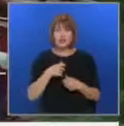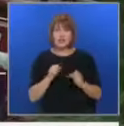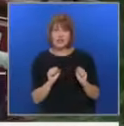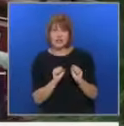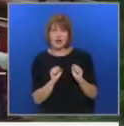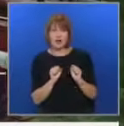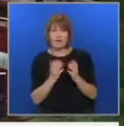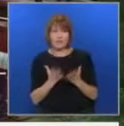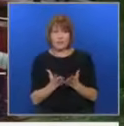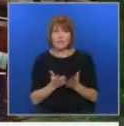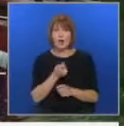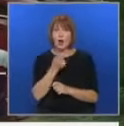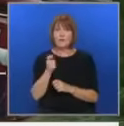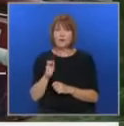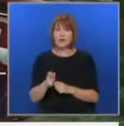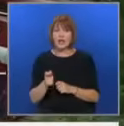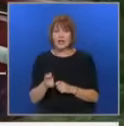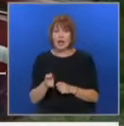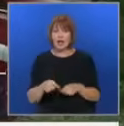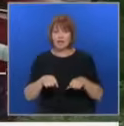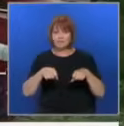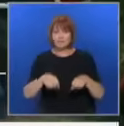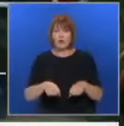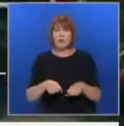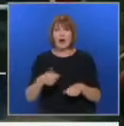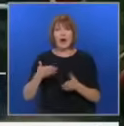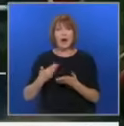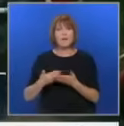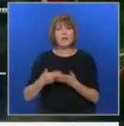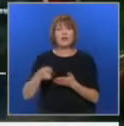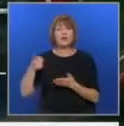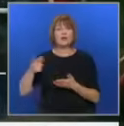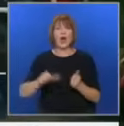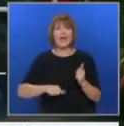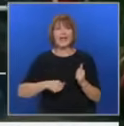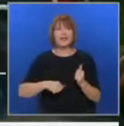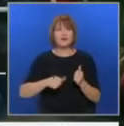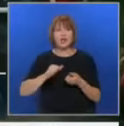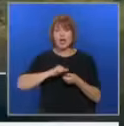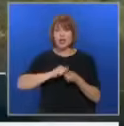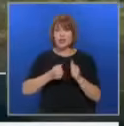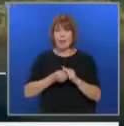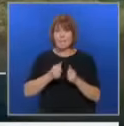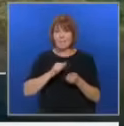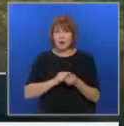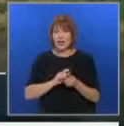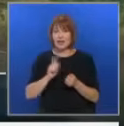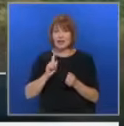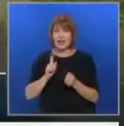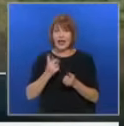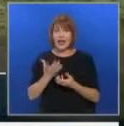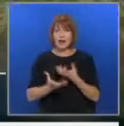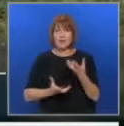момента. Огнеборците зареждат с мотопомпи вода от близкия язовир и се борят да ограничат стихията, за да не слезе към селото.